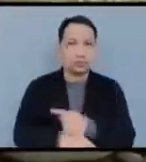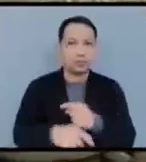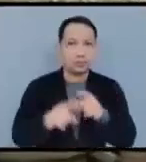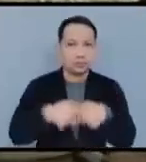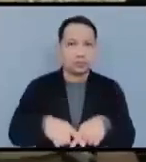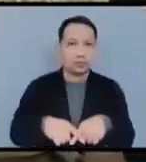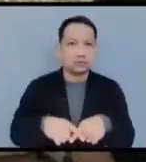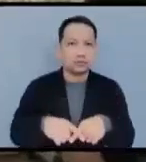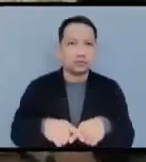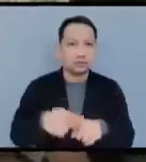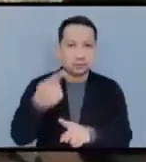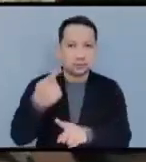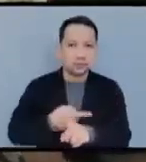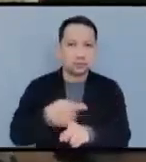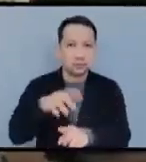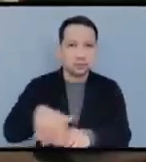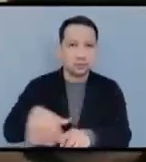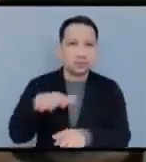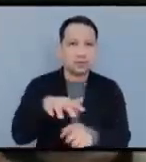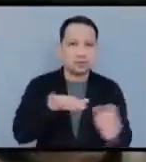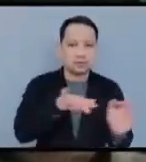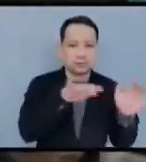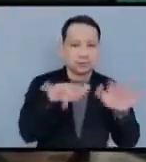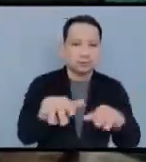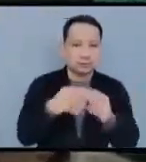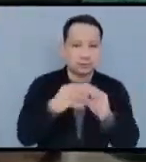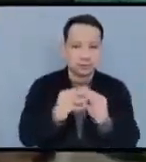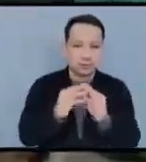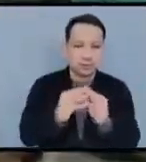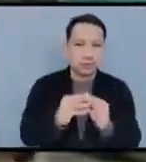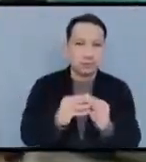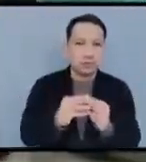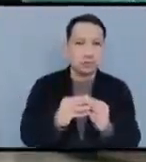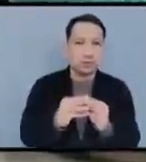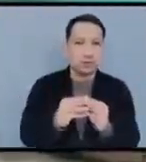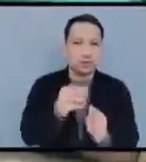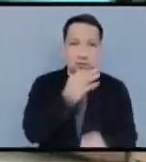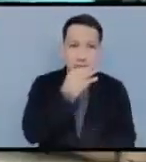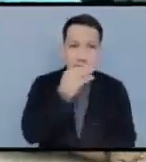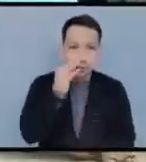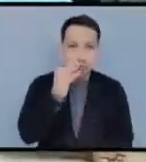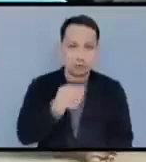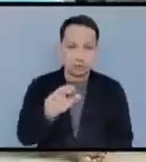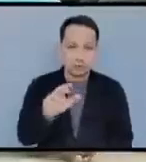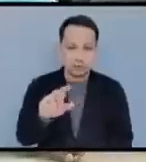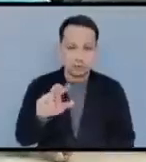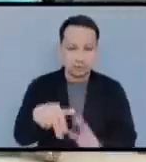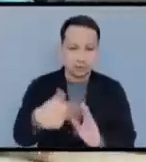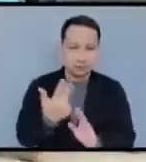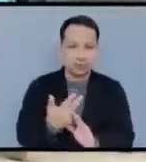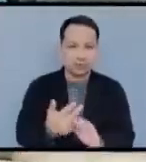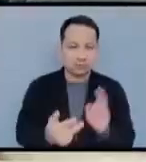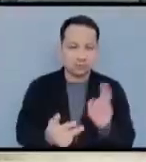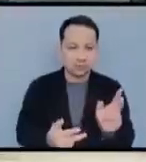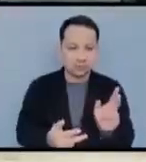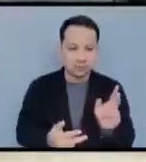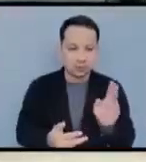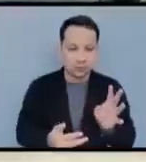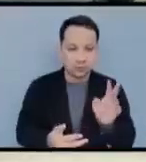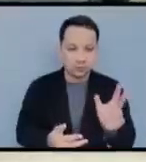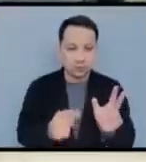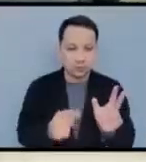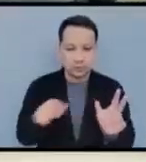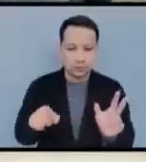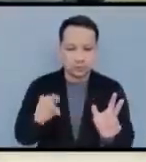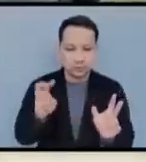anya ng Ramadan, lahat anya ng mga Muslim ay magfa-fasting ng 13 hours mula 4:30 ng umaga hanggang